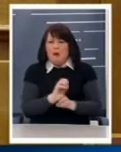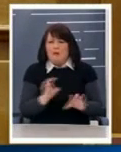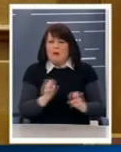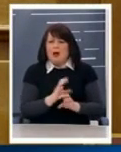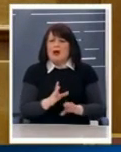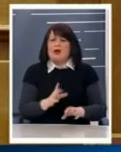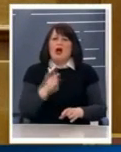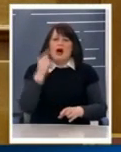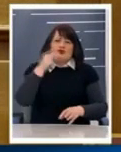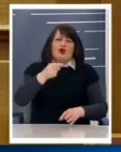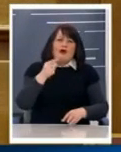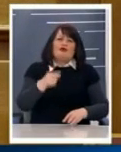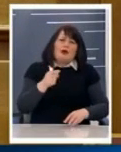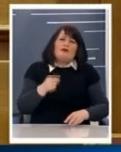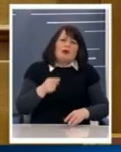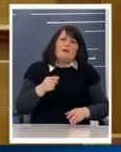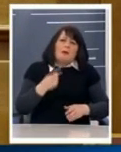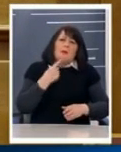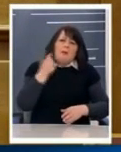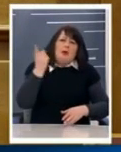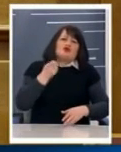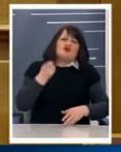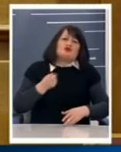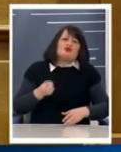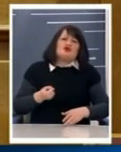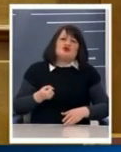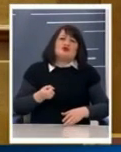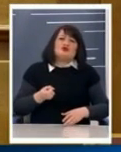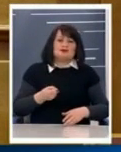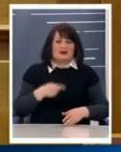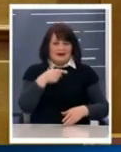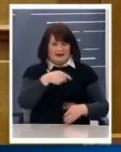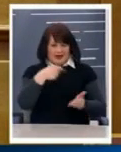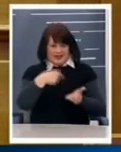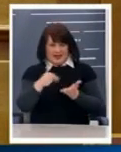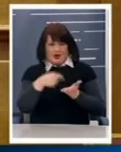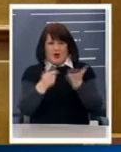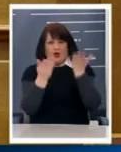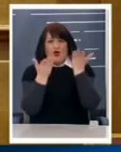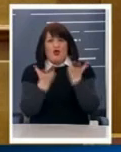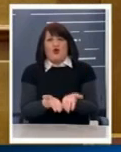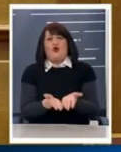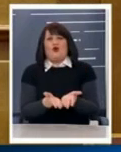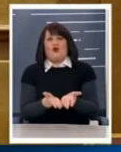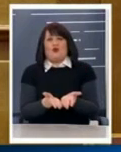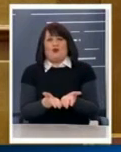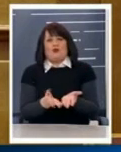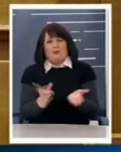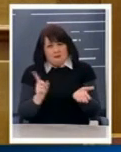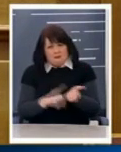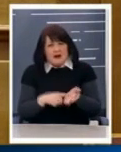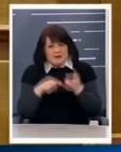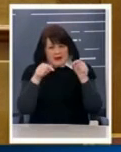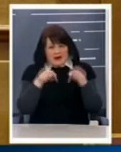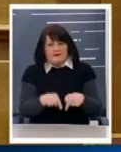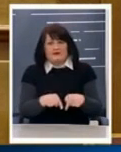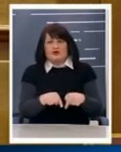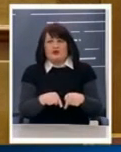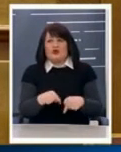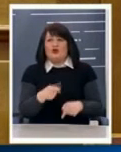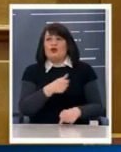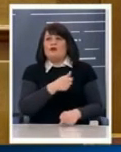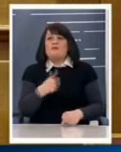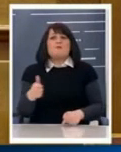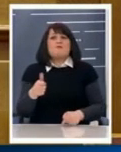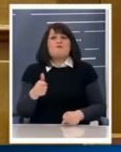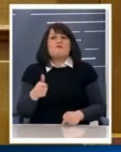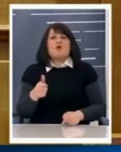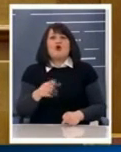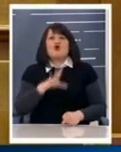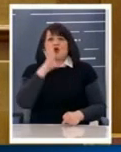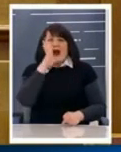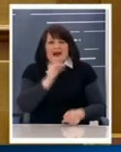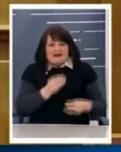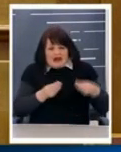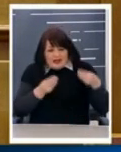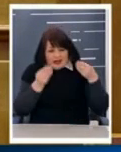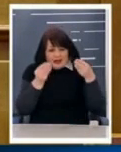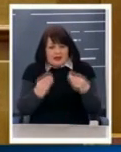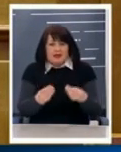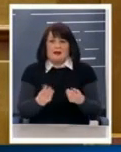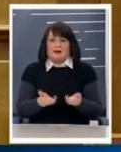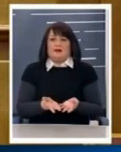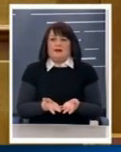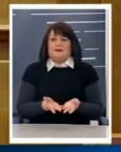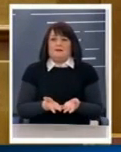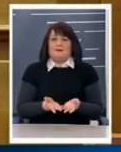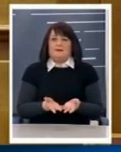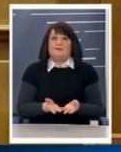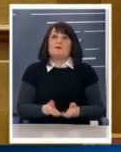άλλος, τόσο άλλος. Γιατί δεν το διορθώνετε αυτό, κύριε Τσίπρα, επί των ημερών σας? Ίσως είναι το μόνο που θα έχετε στα αλήθεια προσφέρει.